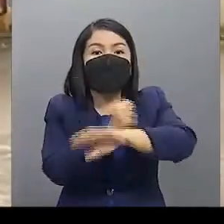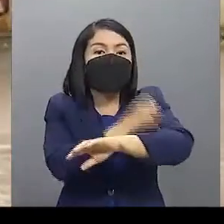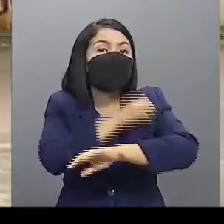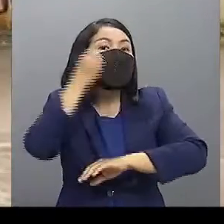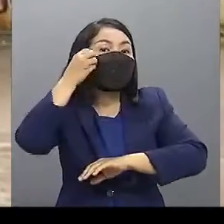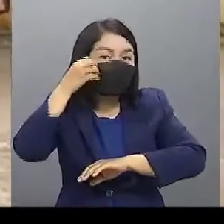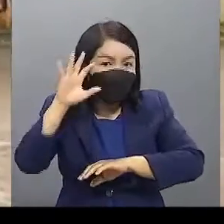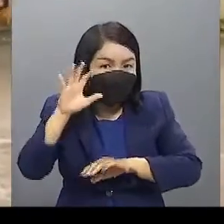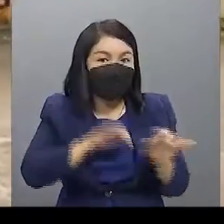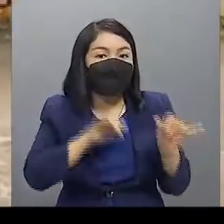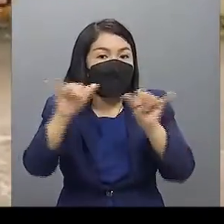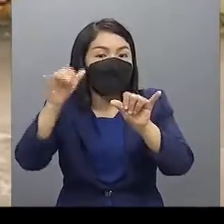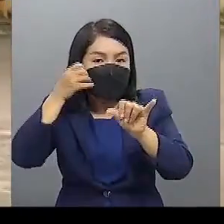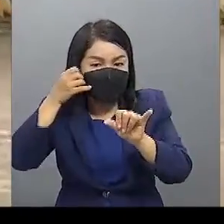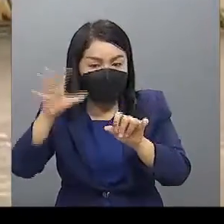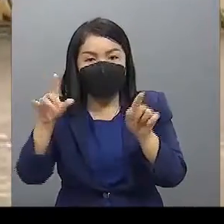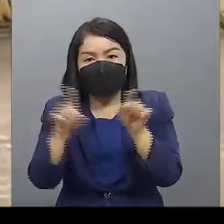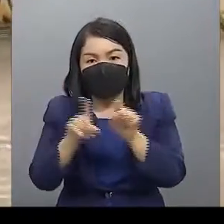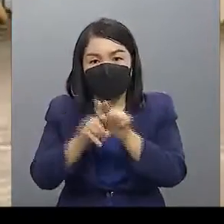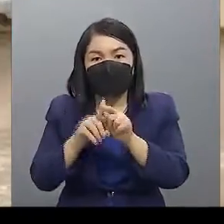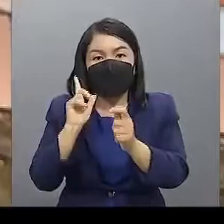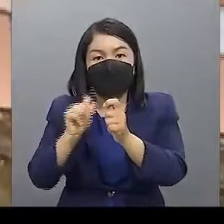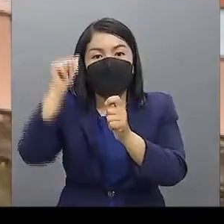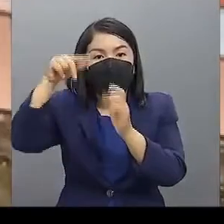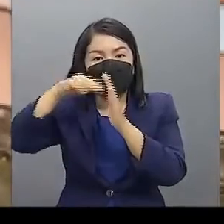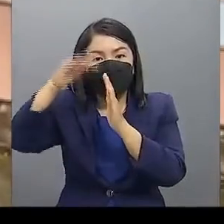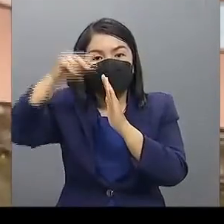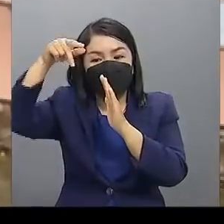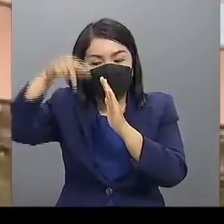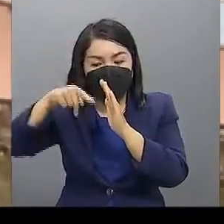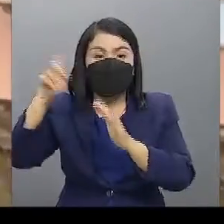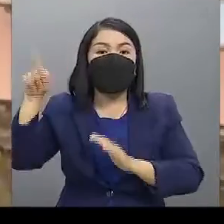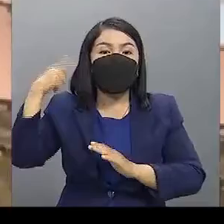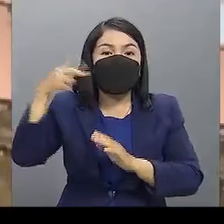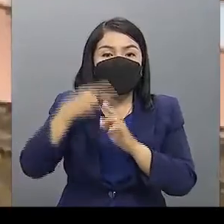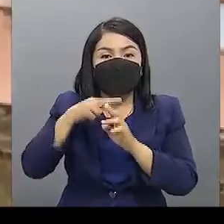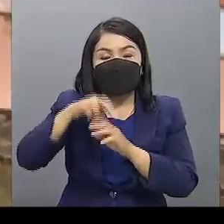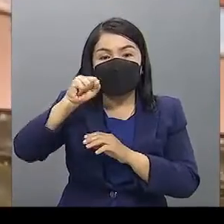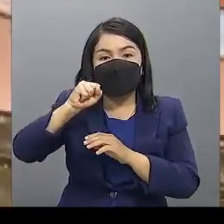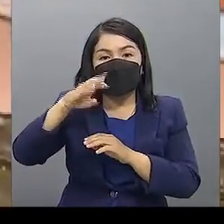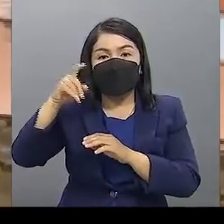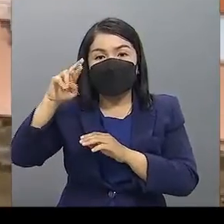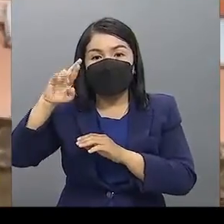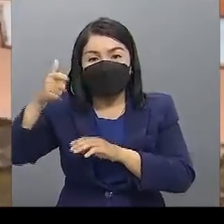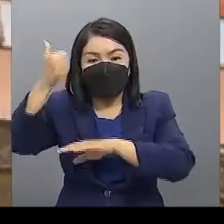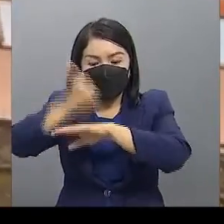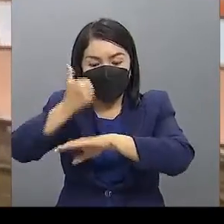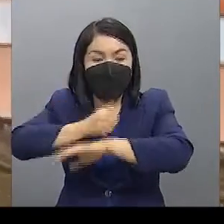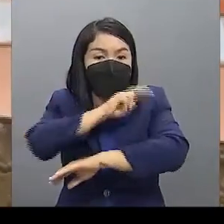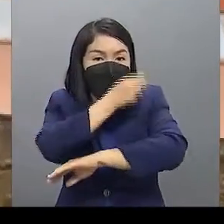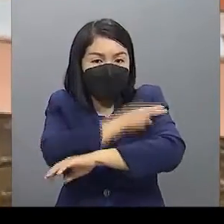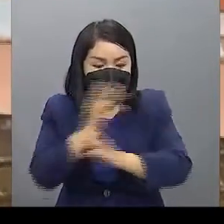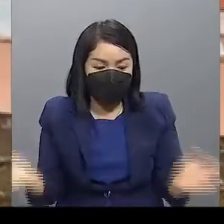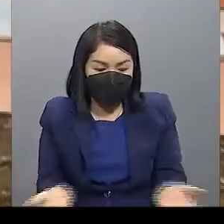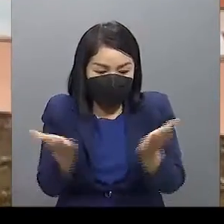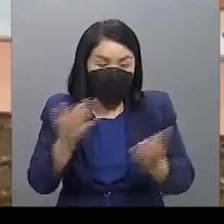ยที่ตำบลบ้านถิ่นอำเภอเมืองแพร่นางสิริลักษณ์ธรรมสรางกูลผู้อำนวยการโรงพยาบาลส่งเสริมสุขภาพตำบล